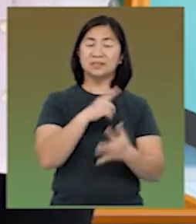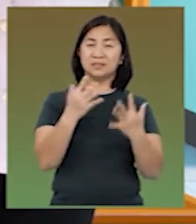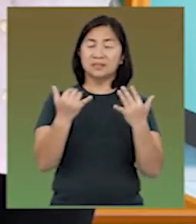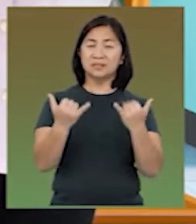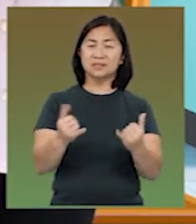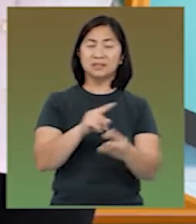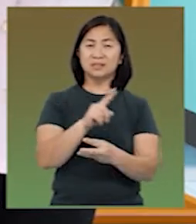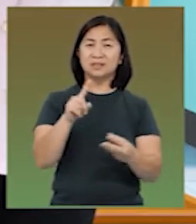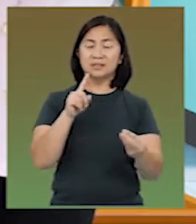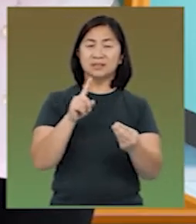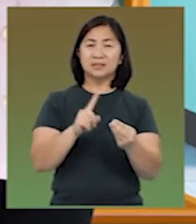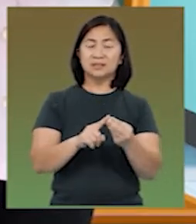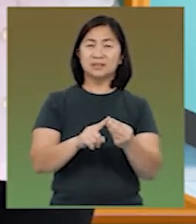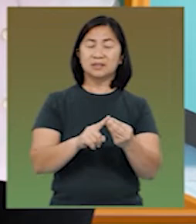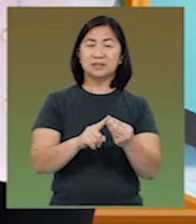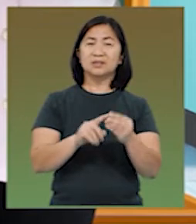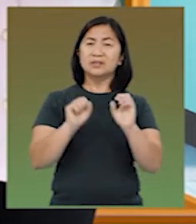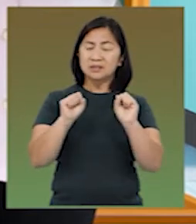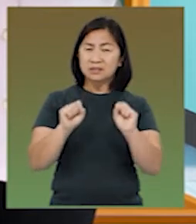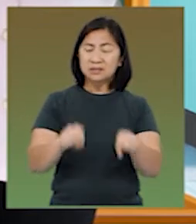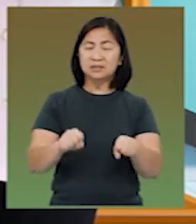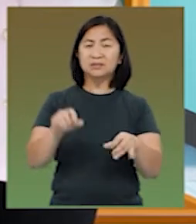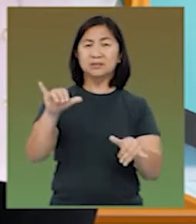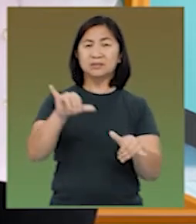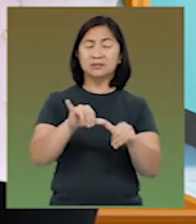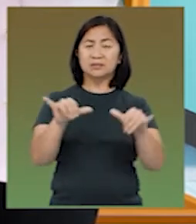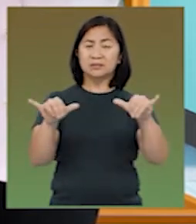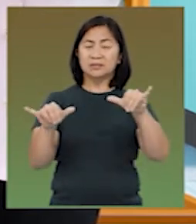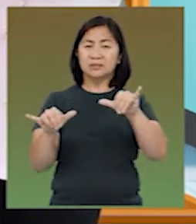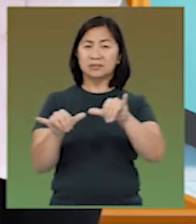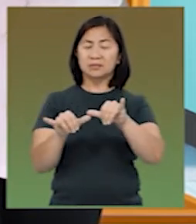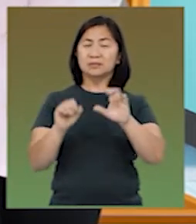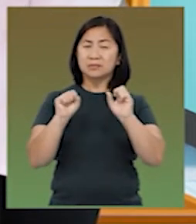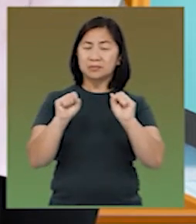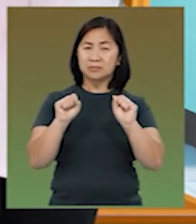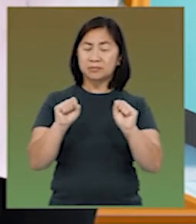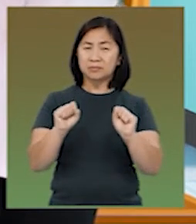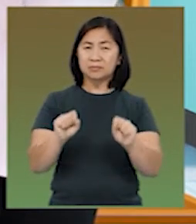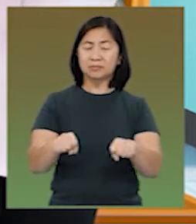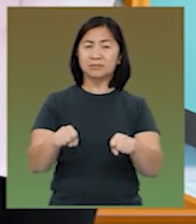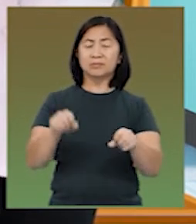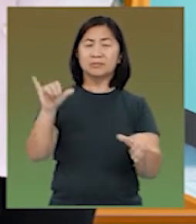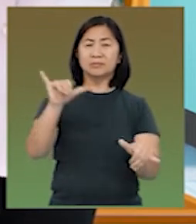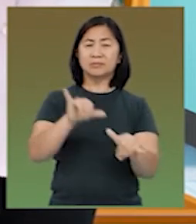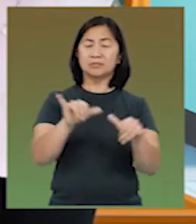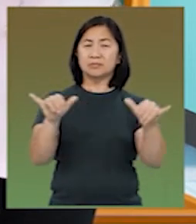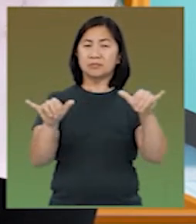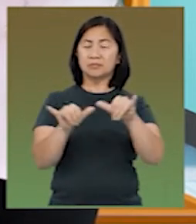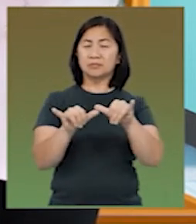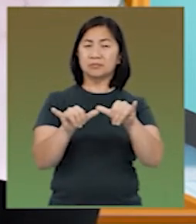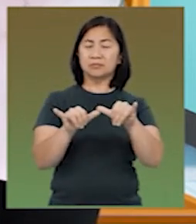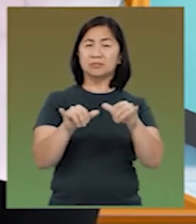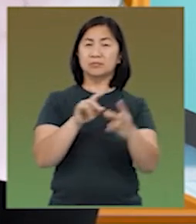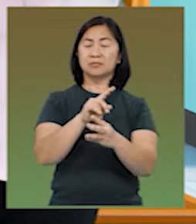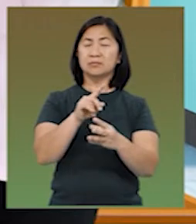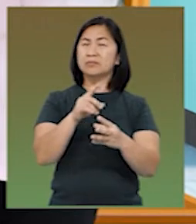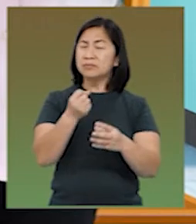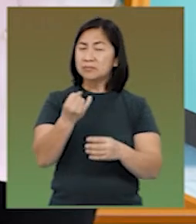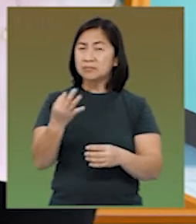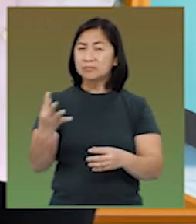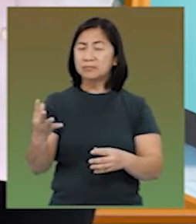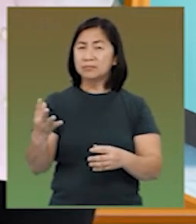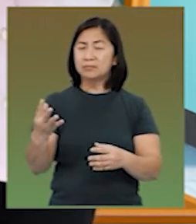Pag-aralan naman natin ngayon ang tungkol sa capacity measurement. Capacity measure is the measurement